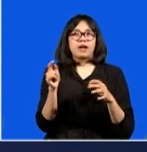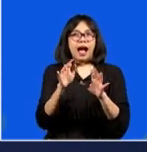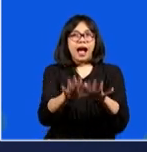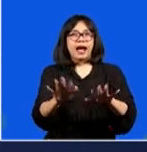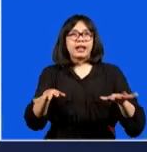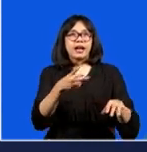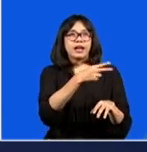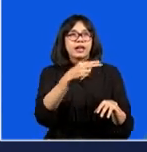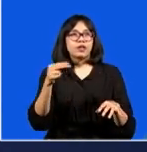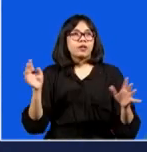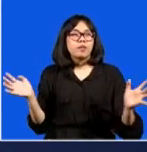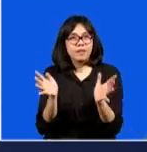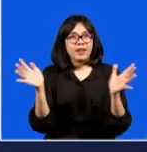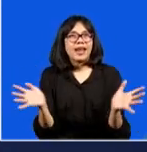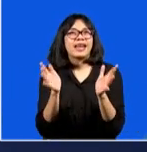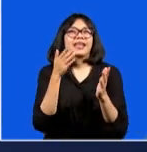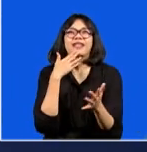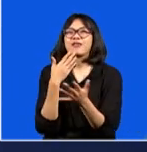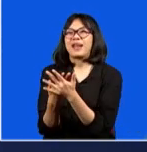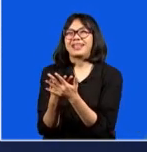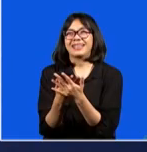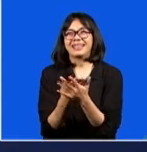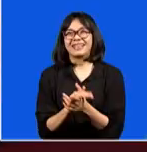muda Indonesia terima kasih